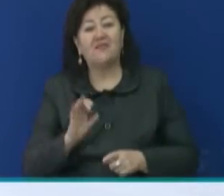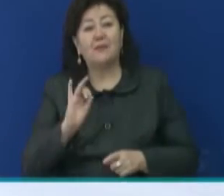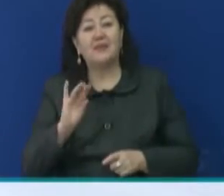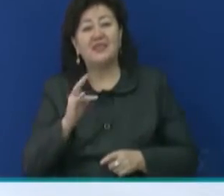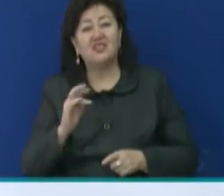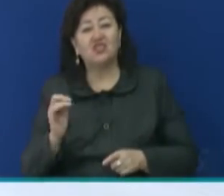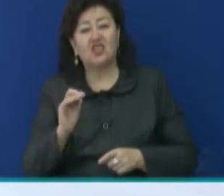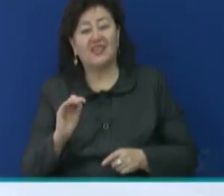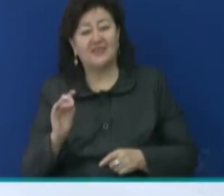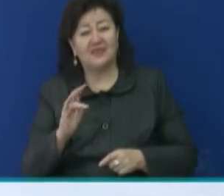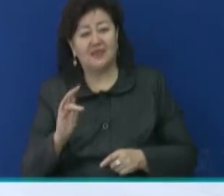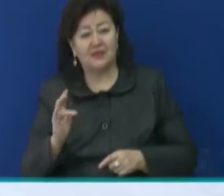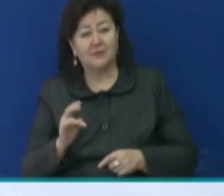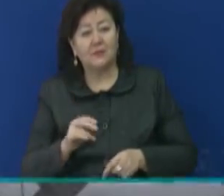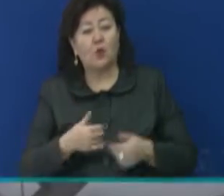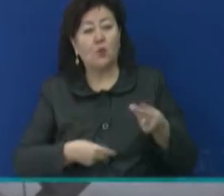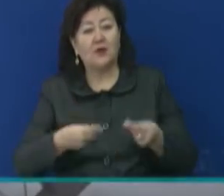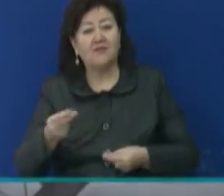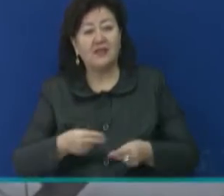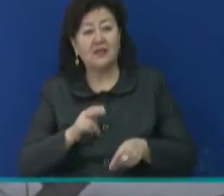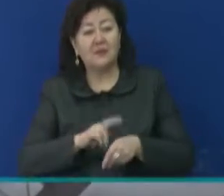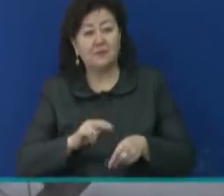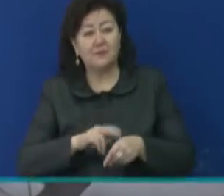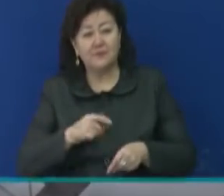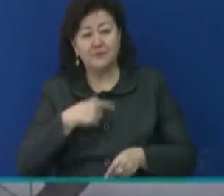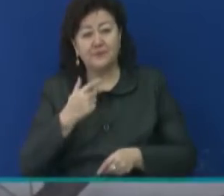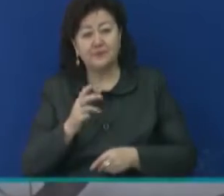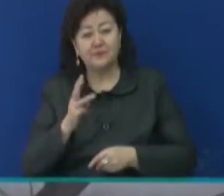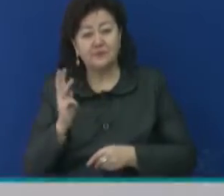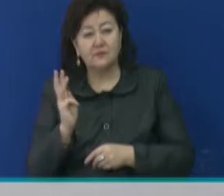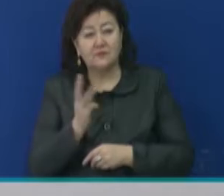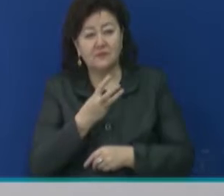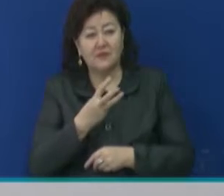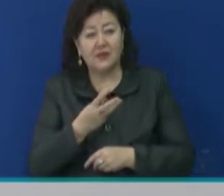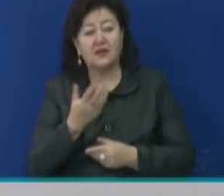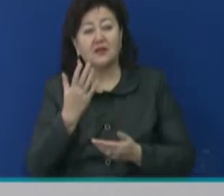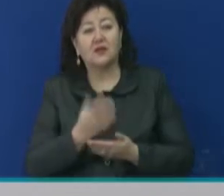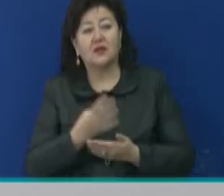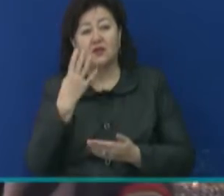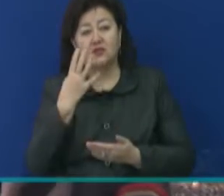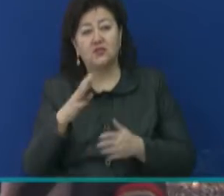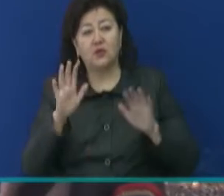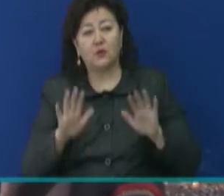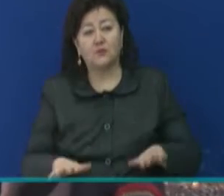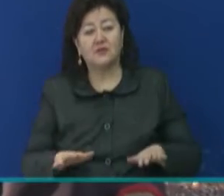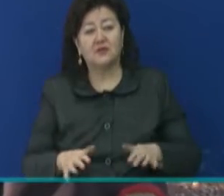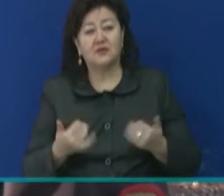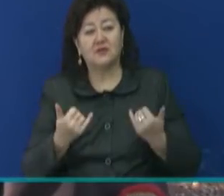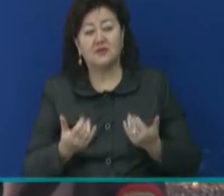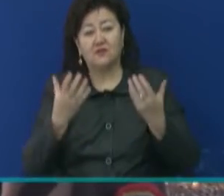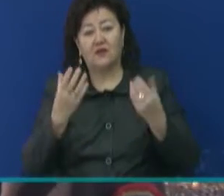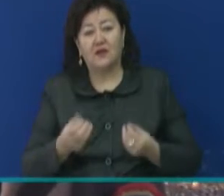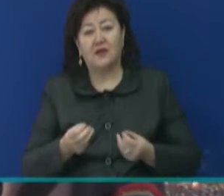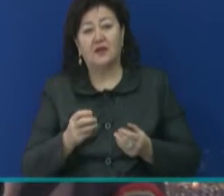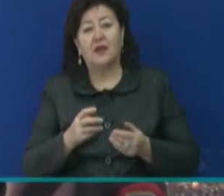административной полиции управление полиции города Семей установлены камеры Сергей являет нарушение только в 4 местах на сегодняшний день